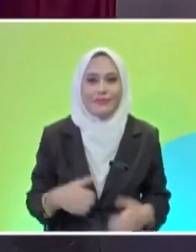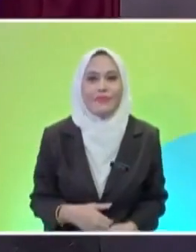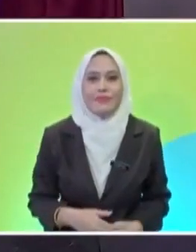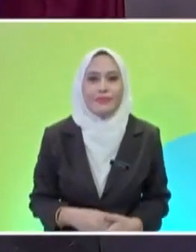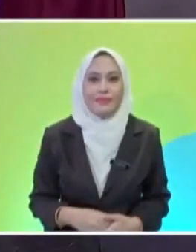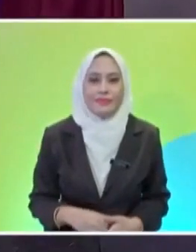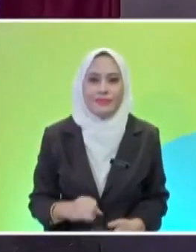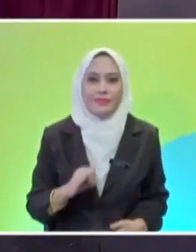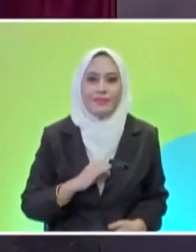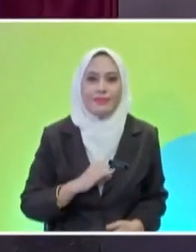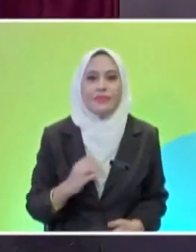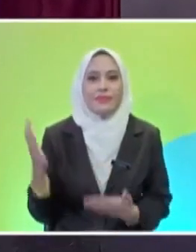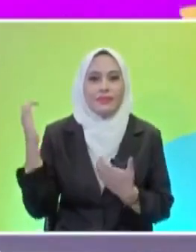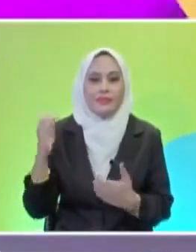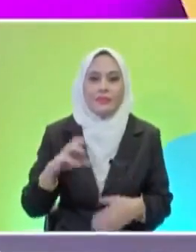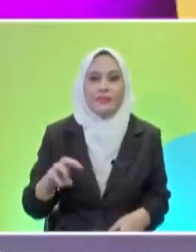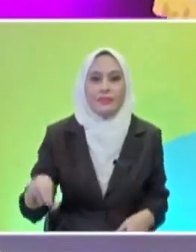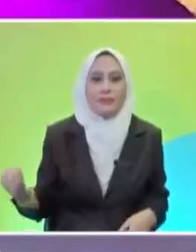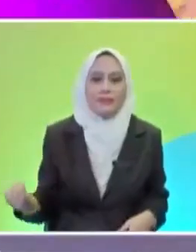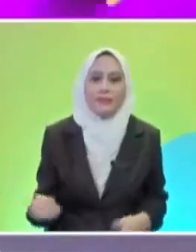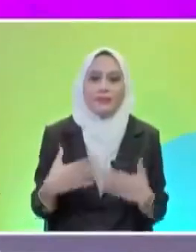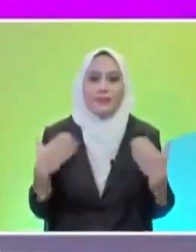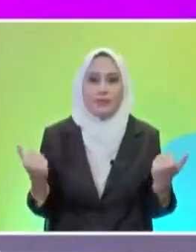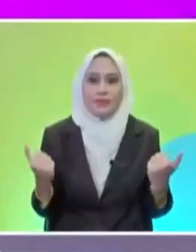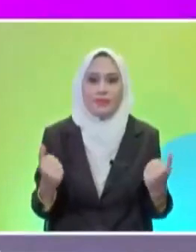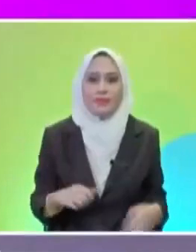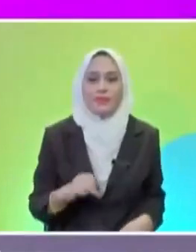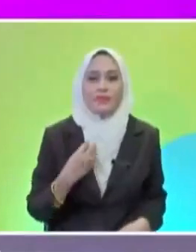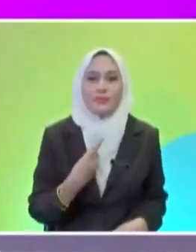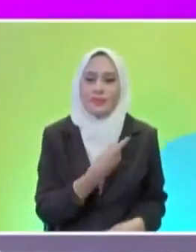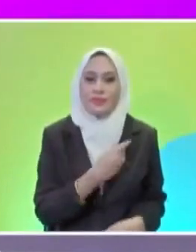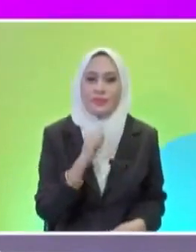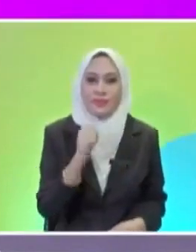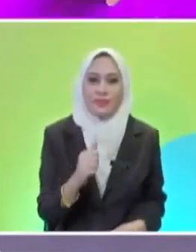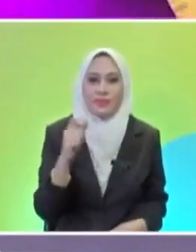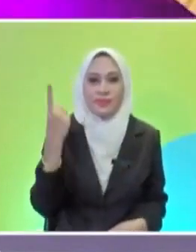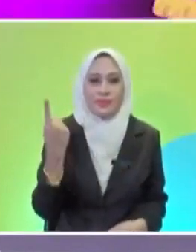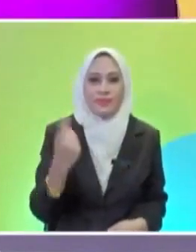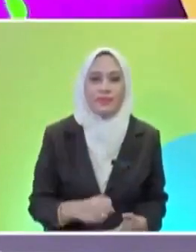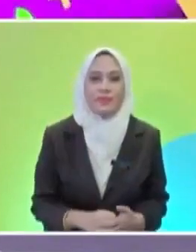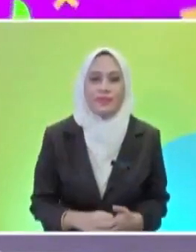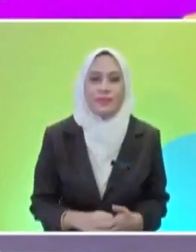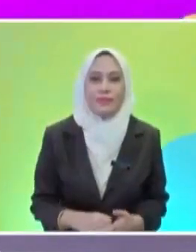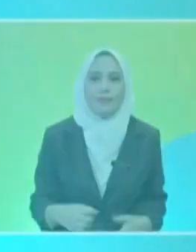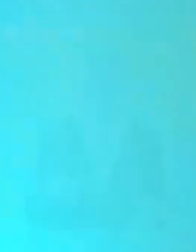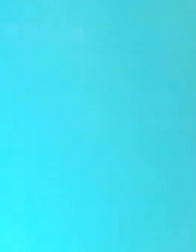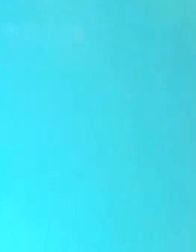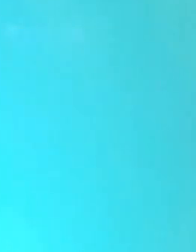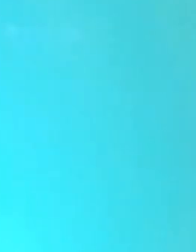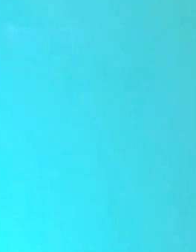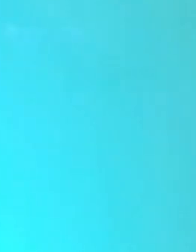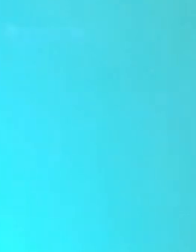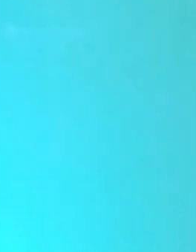Alhamdulillah. Dan saya harap murid-murid juga sihat semua. Dan bukan kita berdua saja hari ini, bukan saya dan Cikgu Aisyah saja. Kita juga ada juru